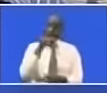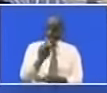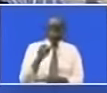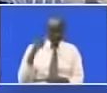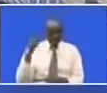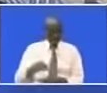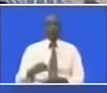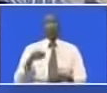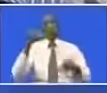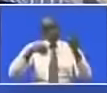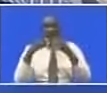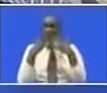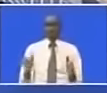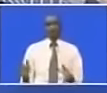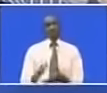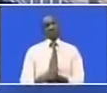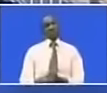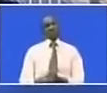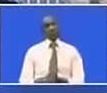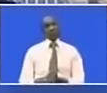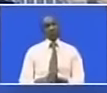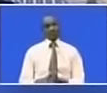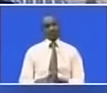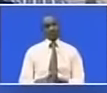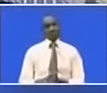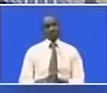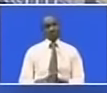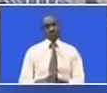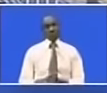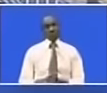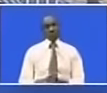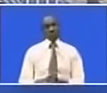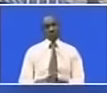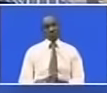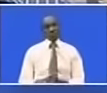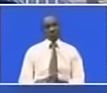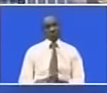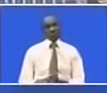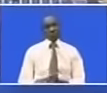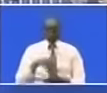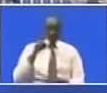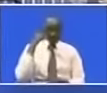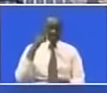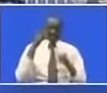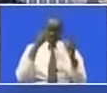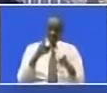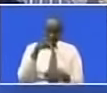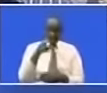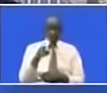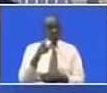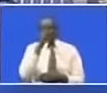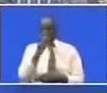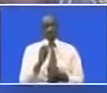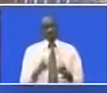katika vyumba vya kupiga kura na wanapiga kura kama kawaida. Una hofu kwamba maamuzi mzee wa Zanzibar hataheshimiwa. Hayatoheshimiwa kwa